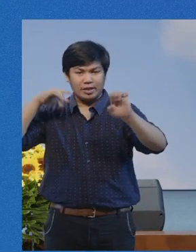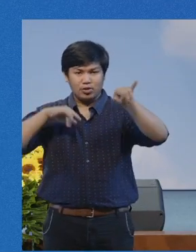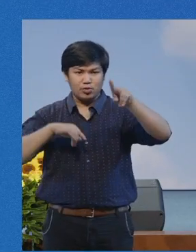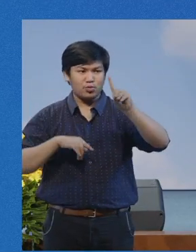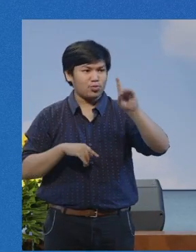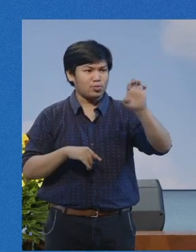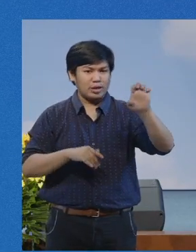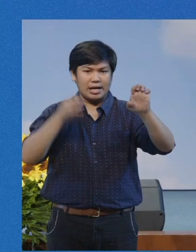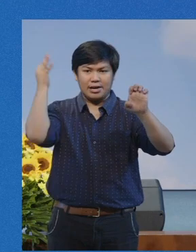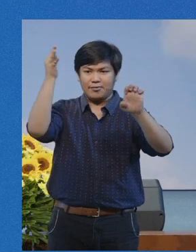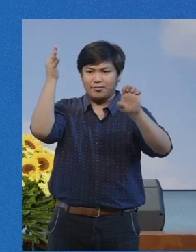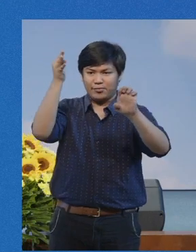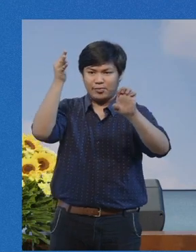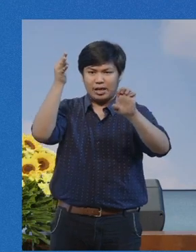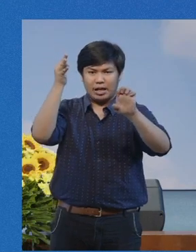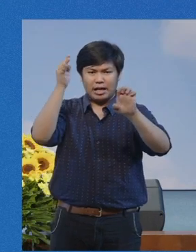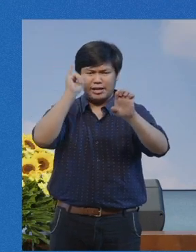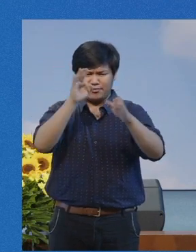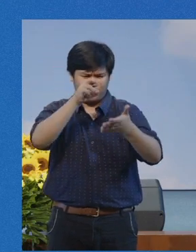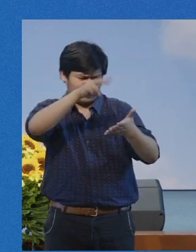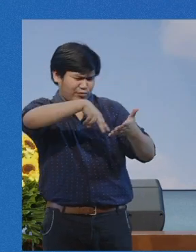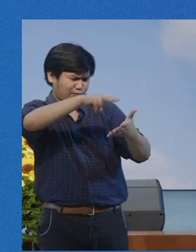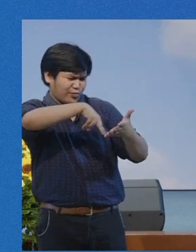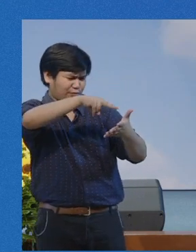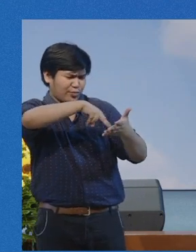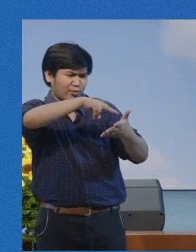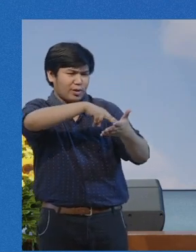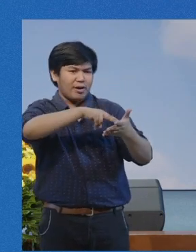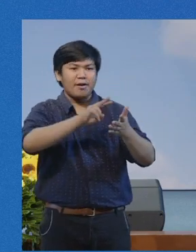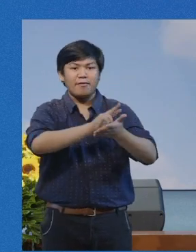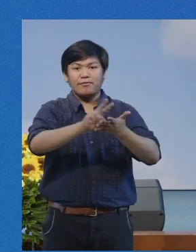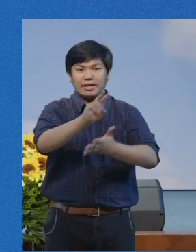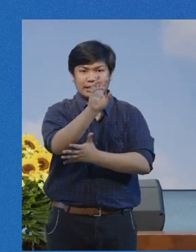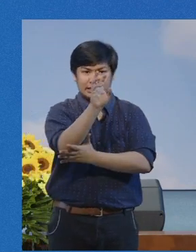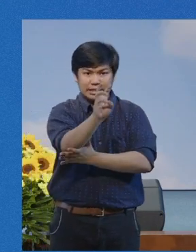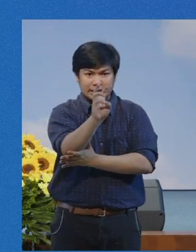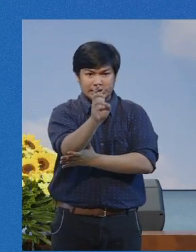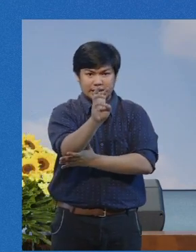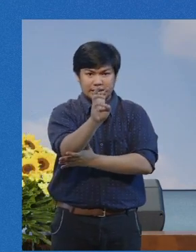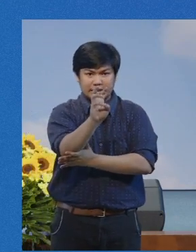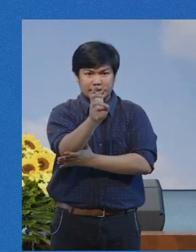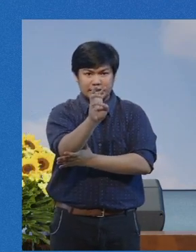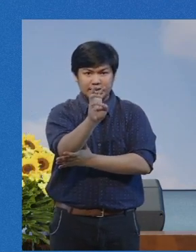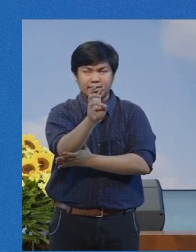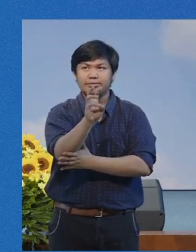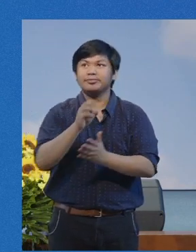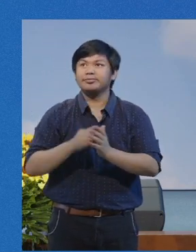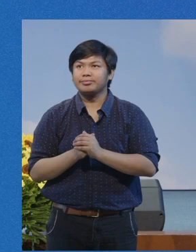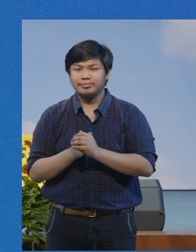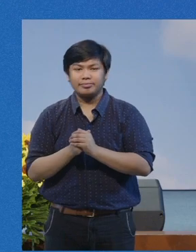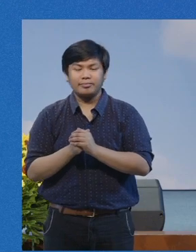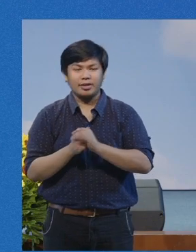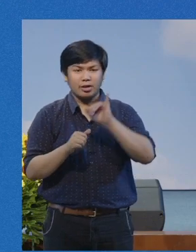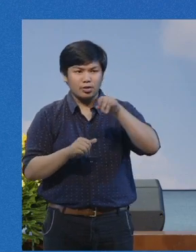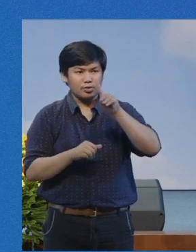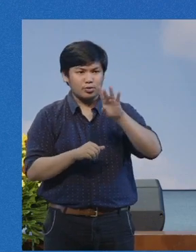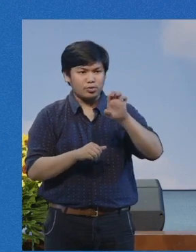Jude, kung babasahin po natin yon sa